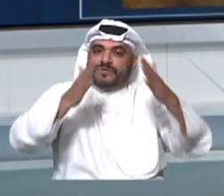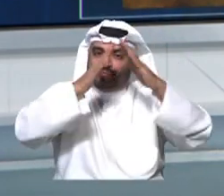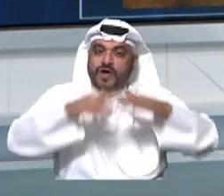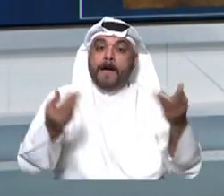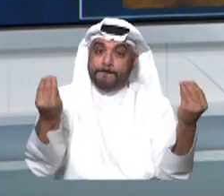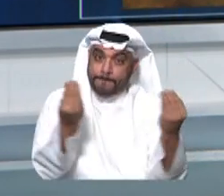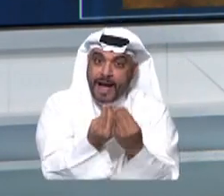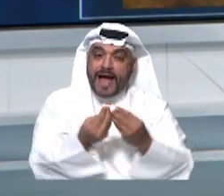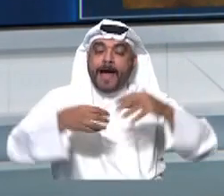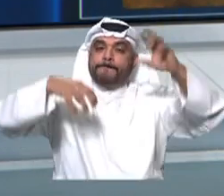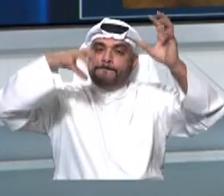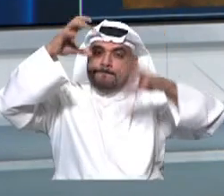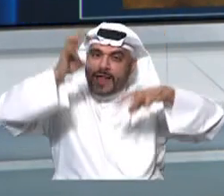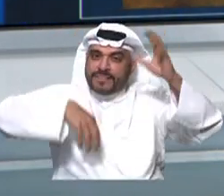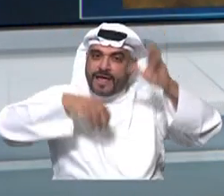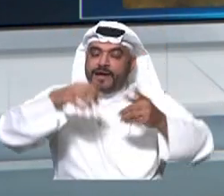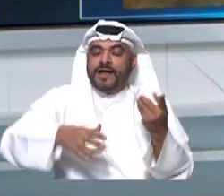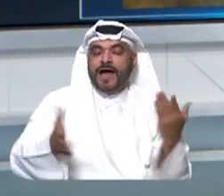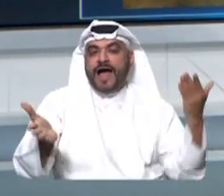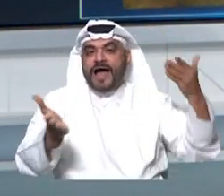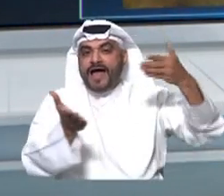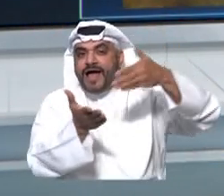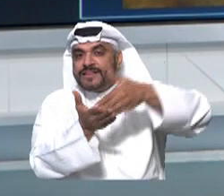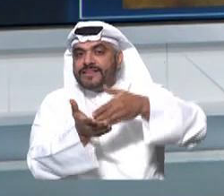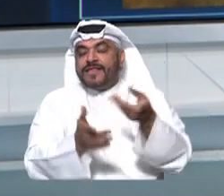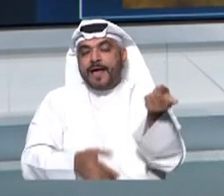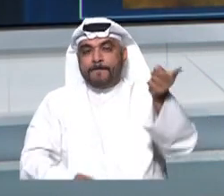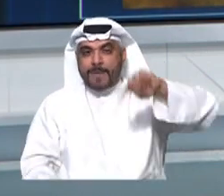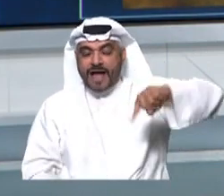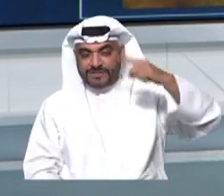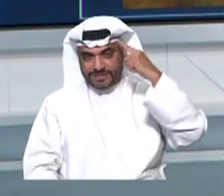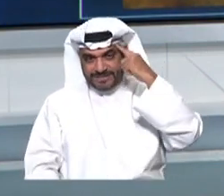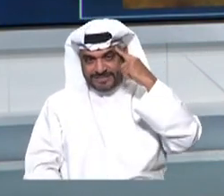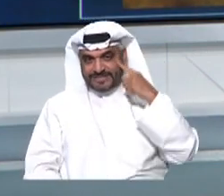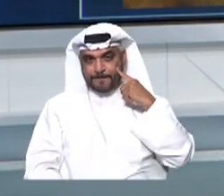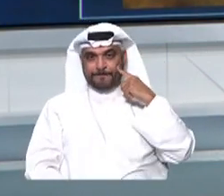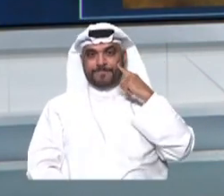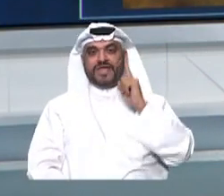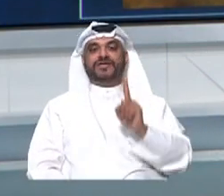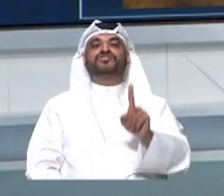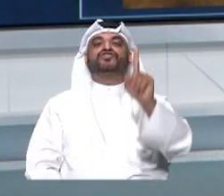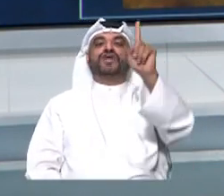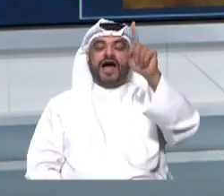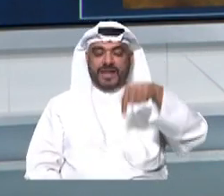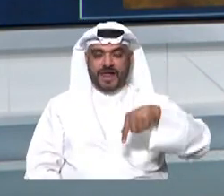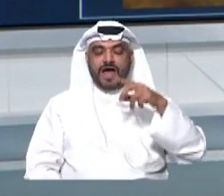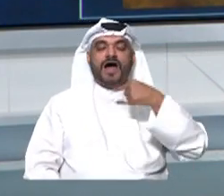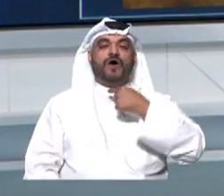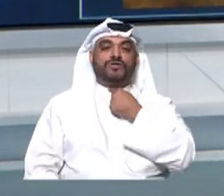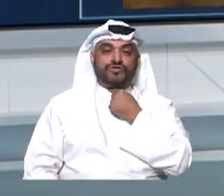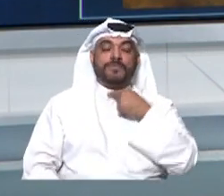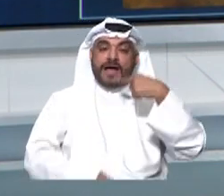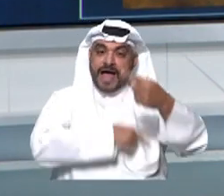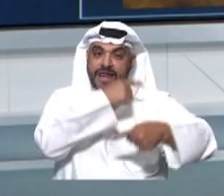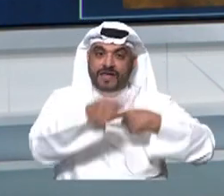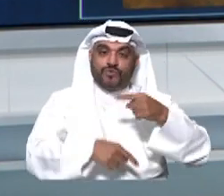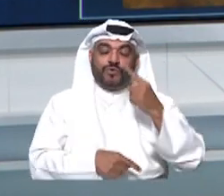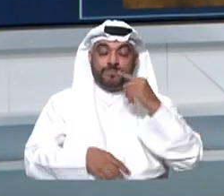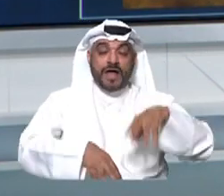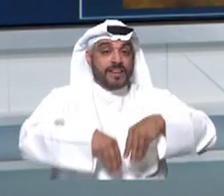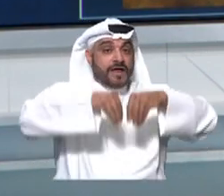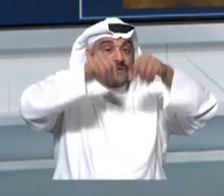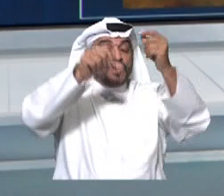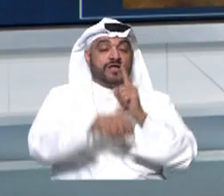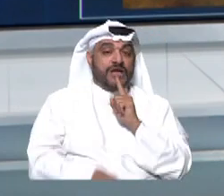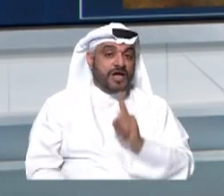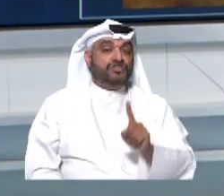أيضا مستمرة معانا حتى مساء يوم الغد، قد تكون رعدية أحيانا على بعض المناطق ودرجات الحرارة العظمى أعزائي المشاهدين إن شاء الله